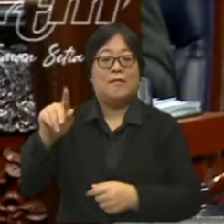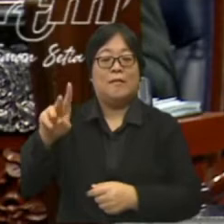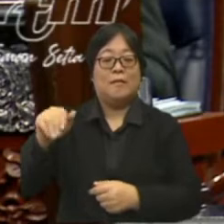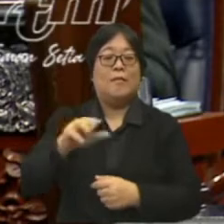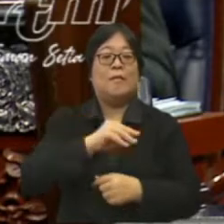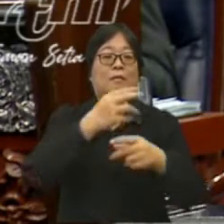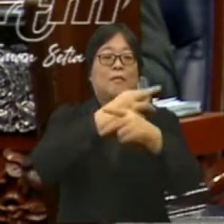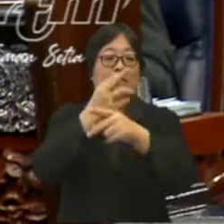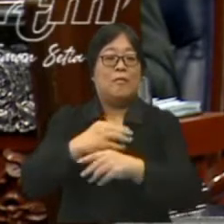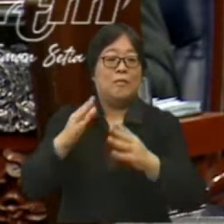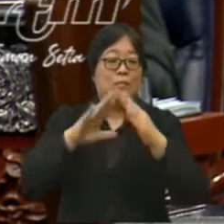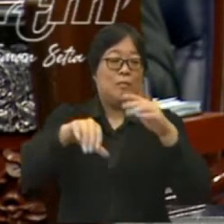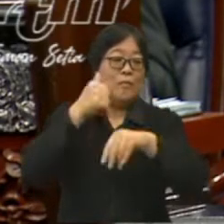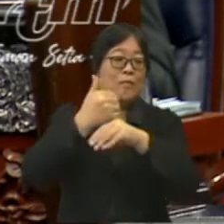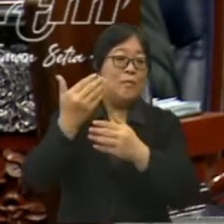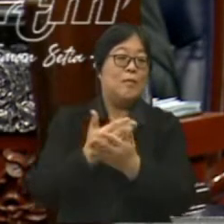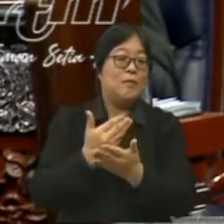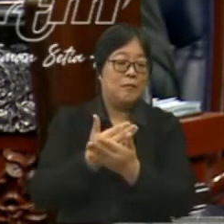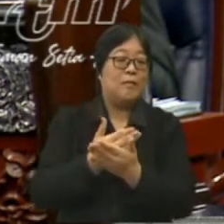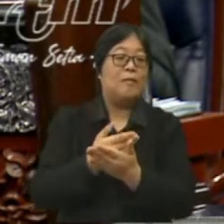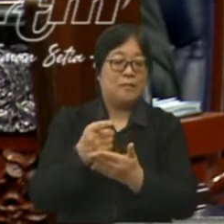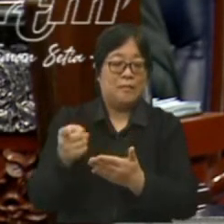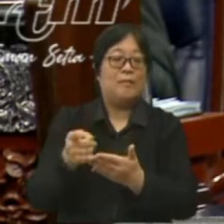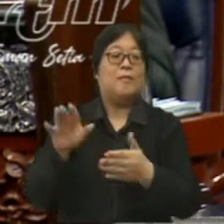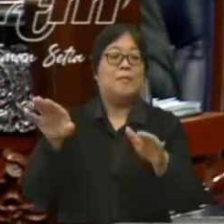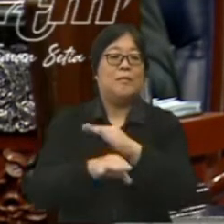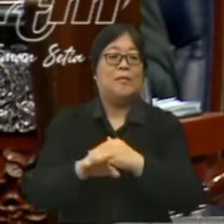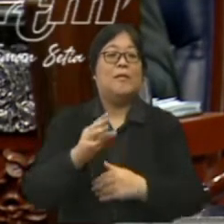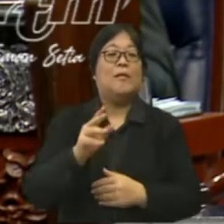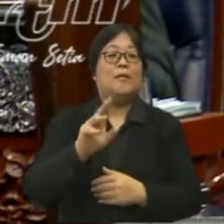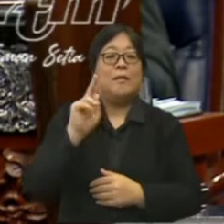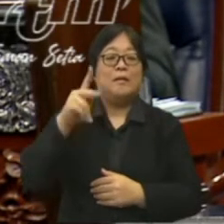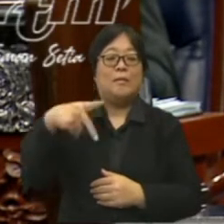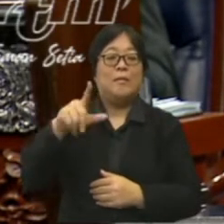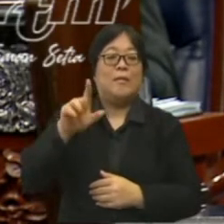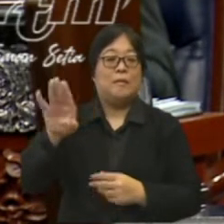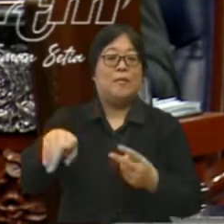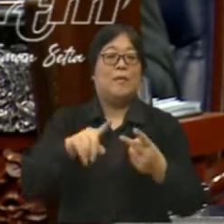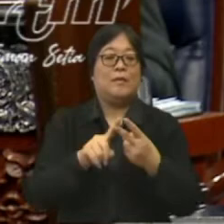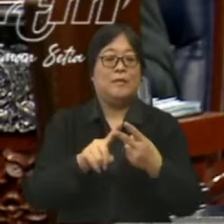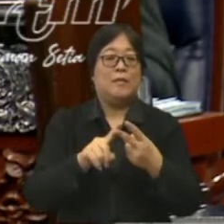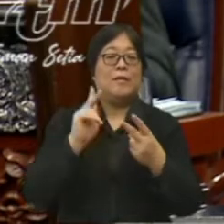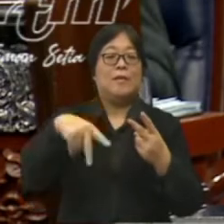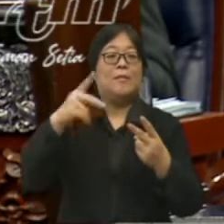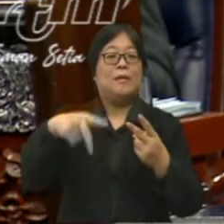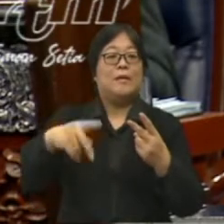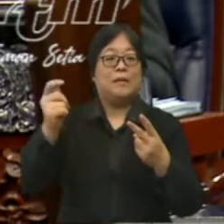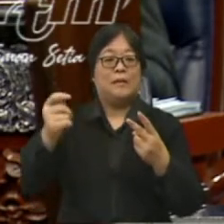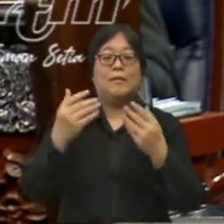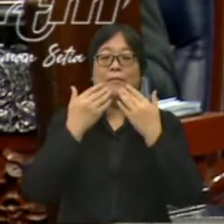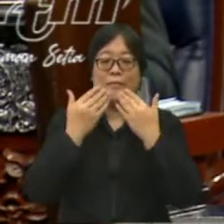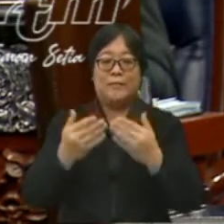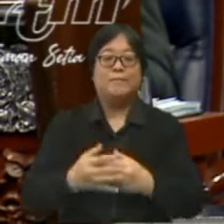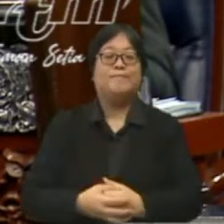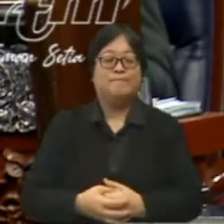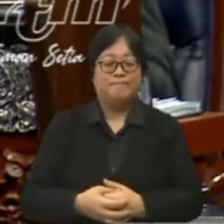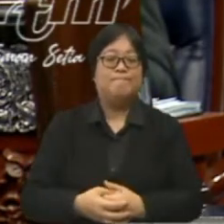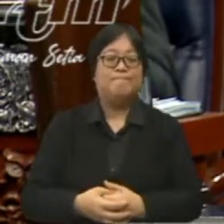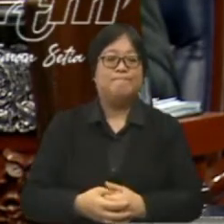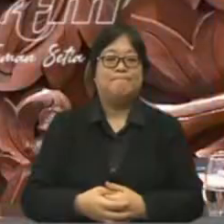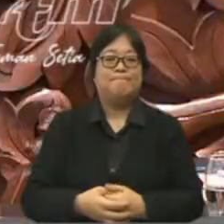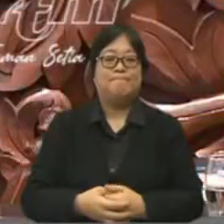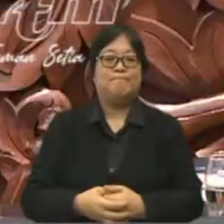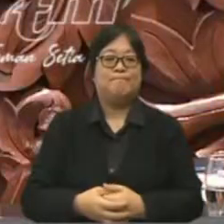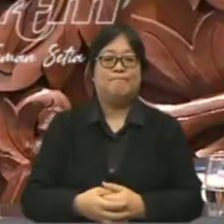rumah dan benda baru rumah ini Kementerian Pembangunan dan Kementerian Perumahan kerajaan tempatkan terima kasih